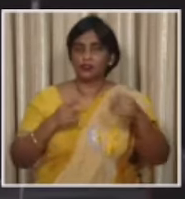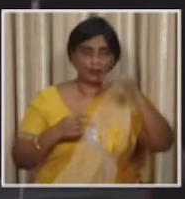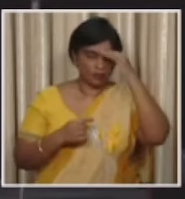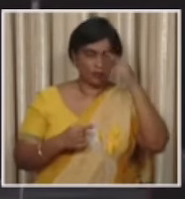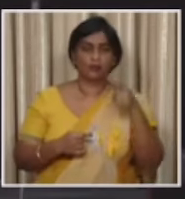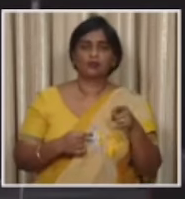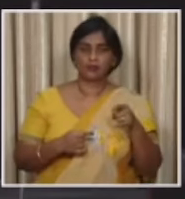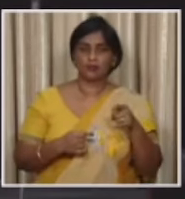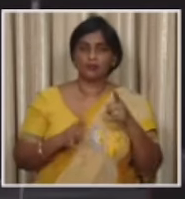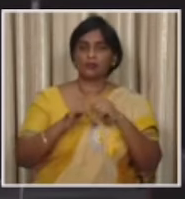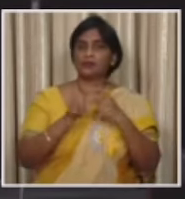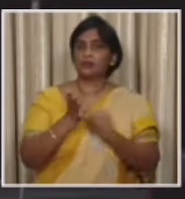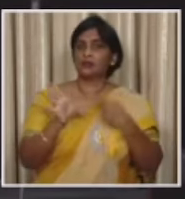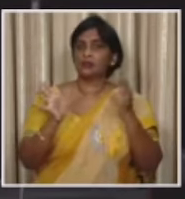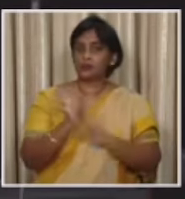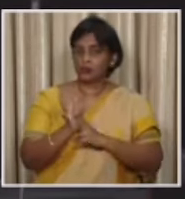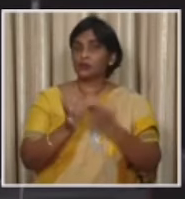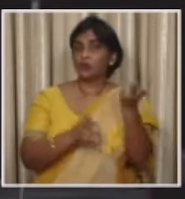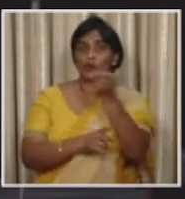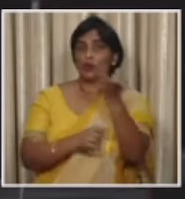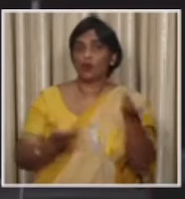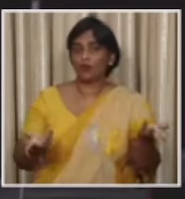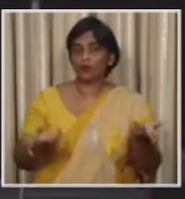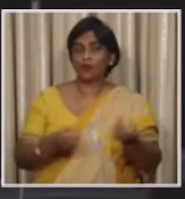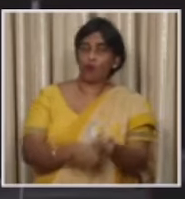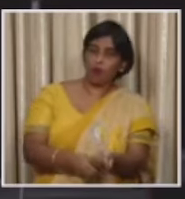නායකතුමා ඉරාන් වික්‍රමරත්න මන්ත්‍රීතුමාට මොකද උනේ?